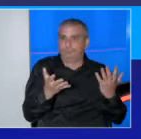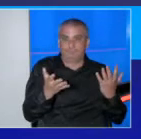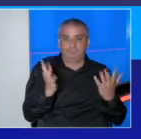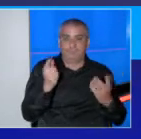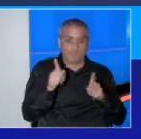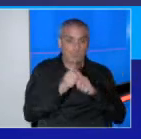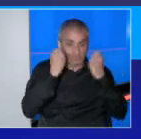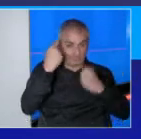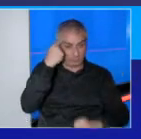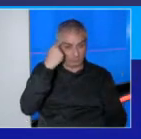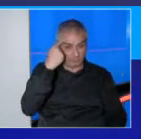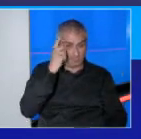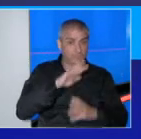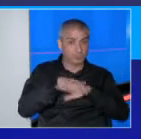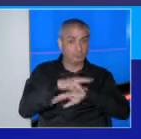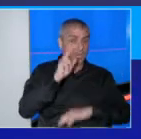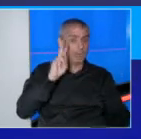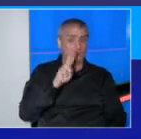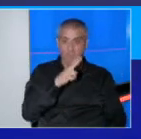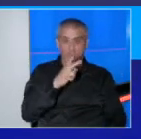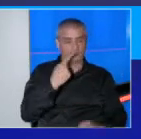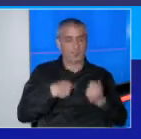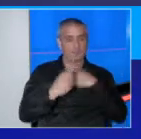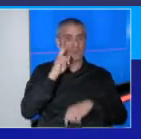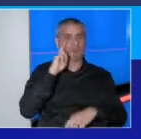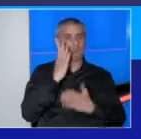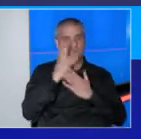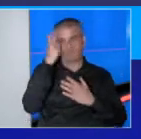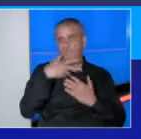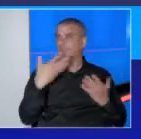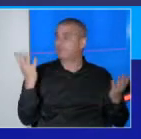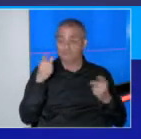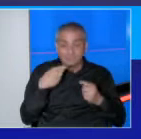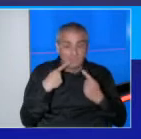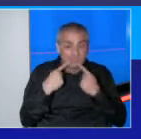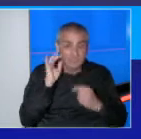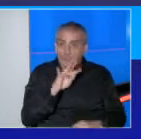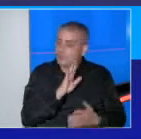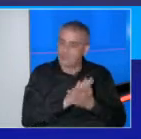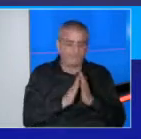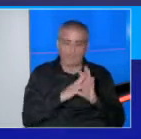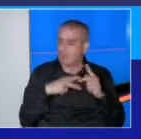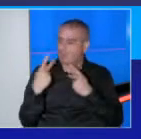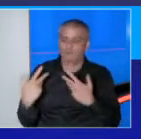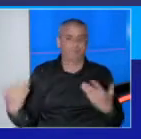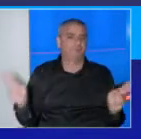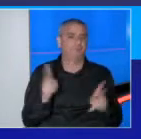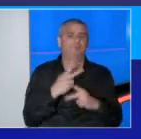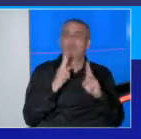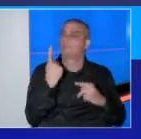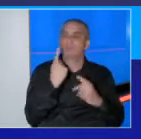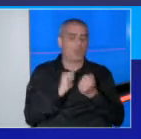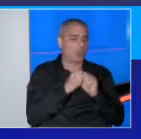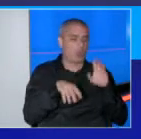אותם מפגינים חושבים שזה הולך להשפיע על שקד, יש מצב שזה יקרה הפוך, שקד כבר מבינה ש... אם זה השיח נגדה, אז כבר אין לה לאן לחזור למעשה, ולכן האופציה היחידה